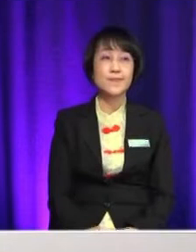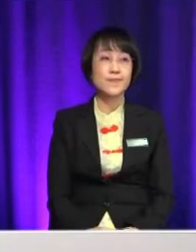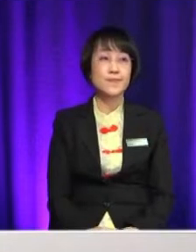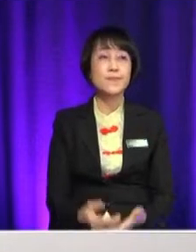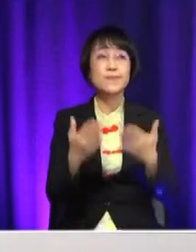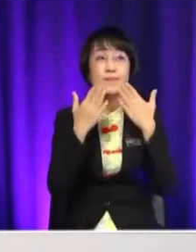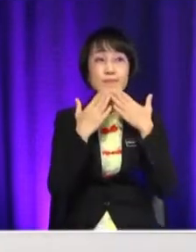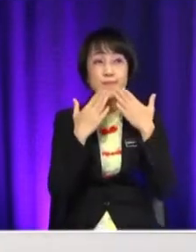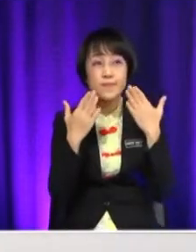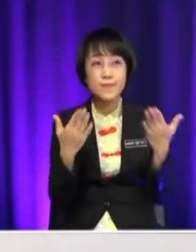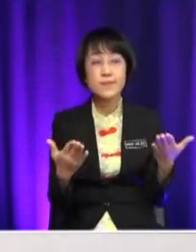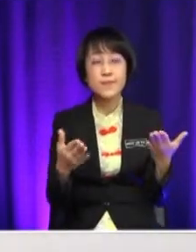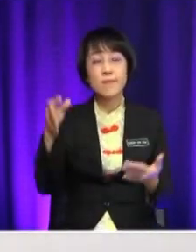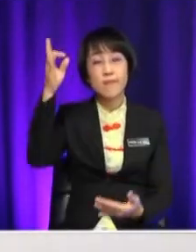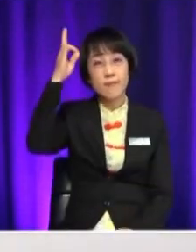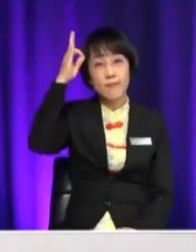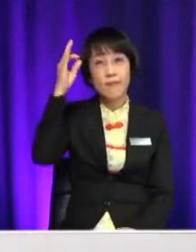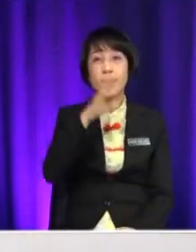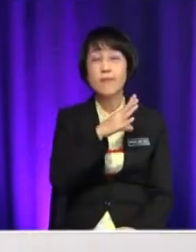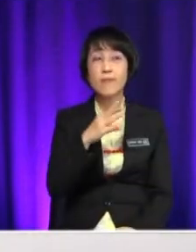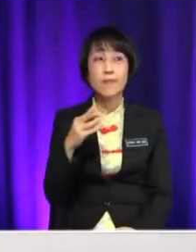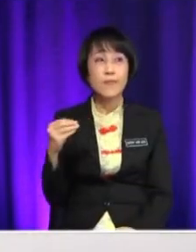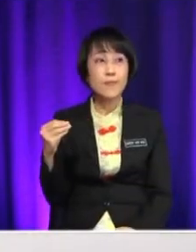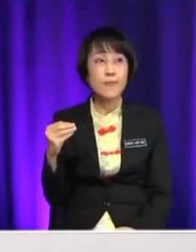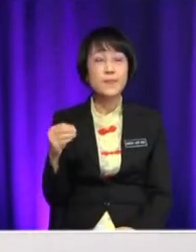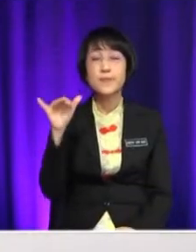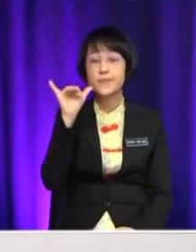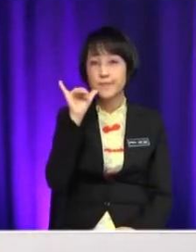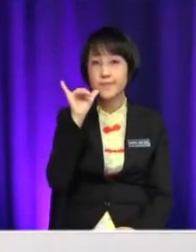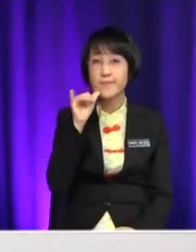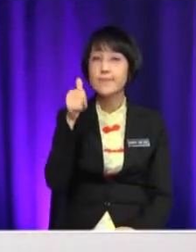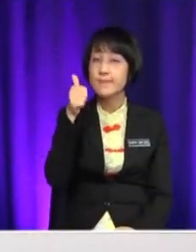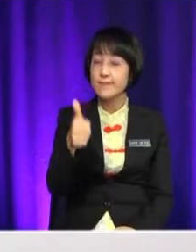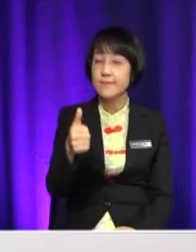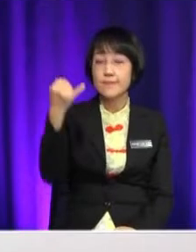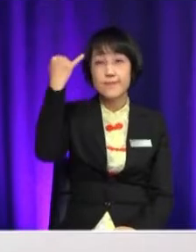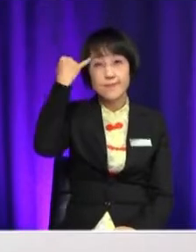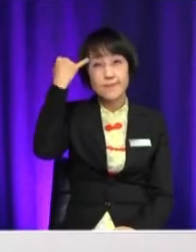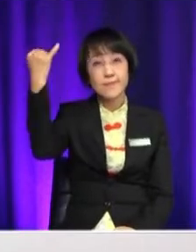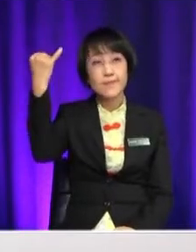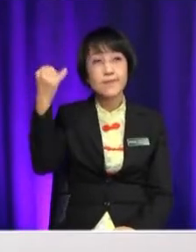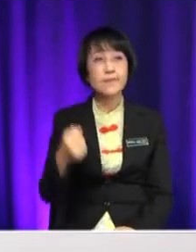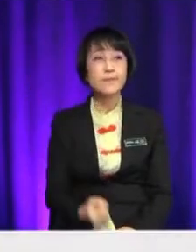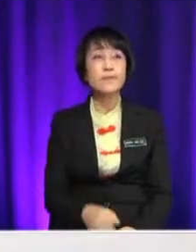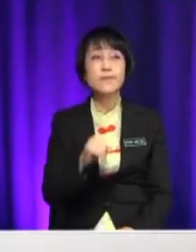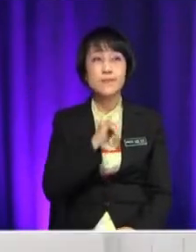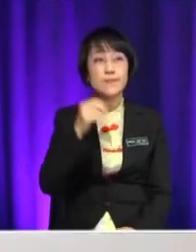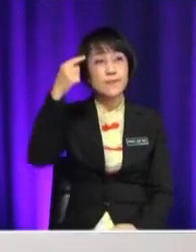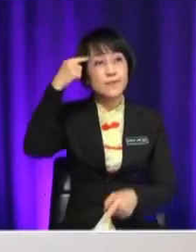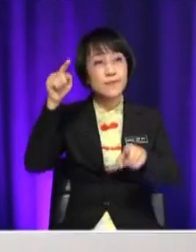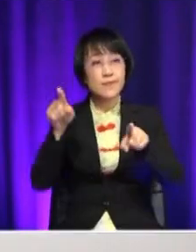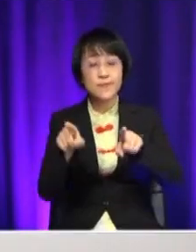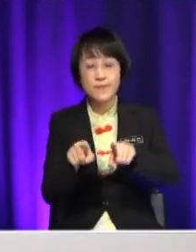Terima kasih Saudara Faizrin dan Saudari Zairin. Sungguh bernas idea yang dilontarkan tadi. Saya bersetuju dengan pendapat